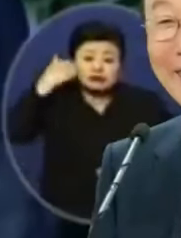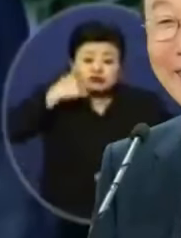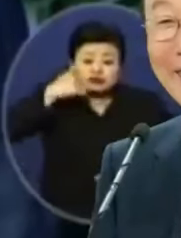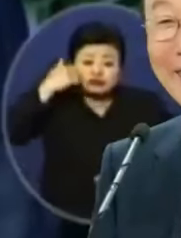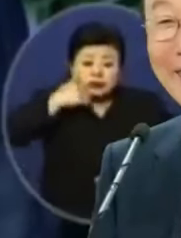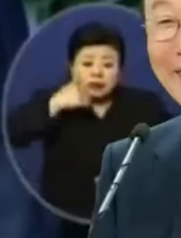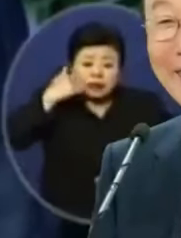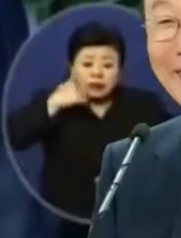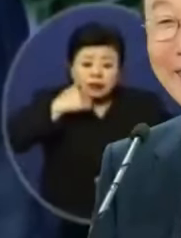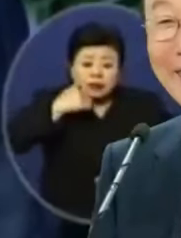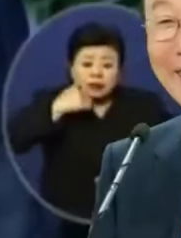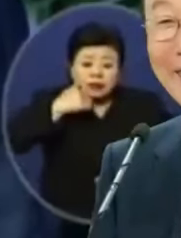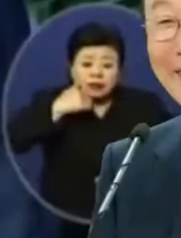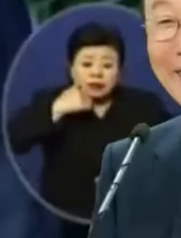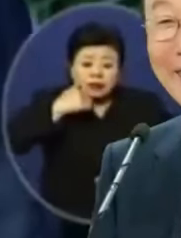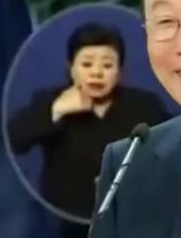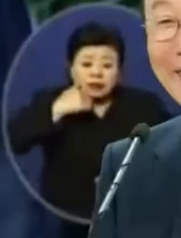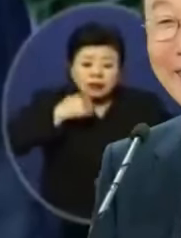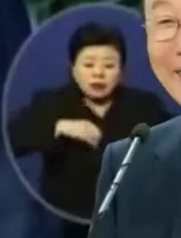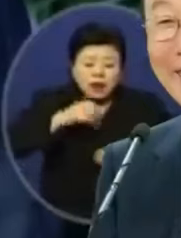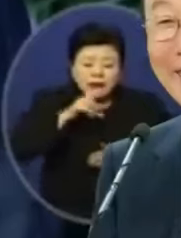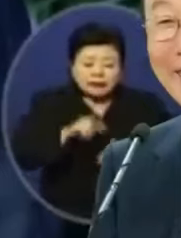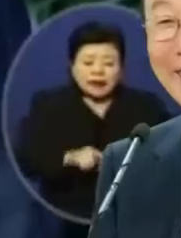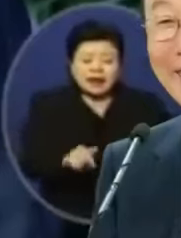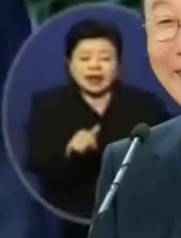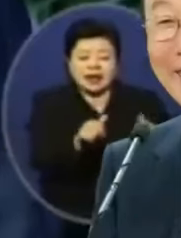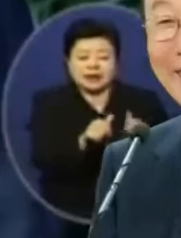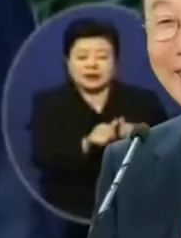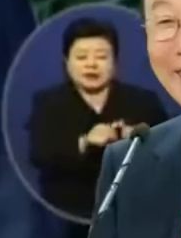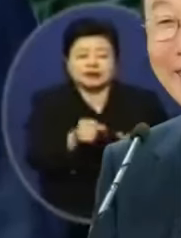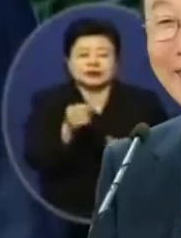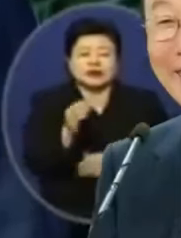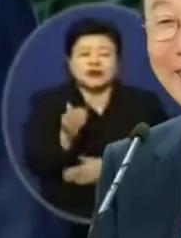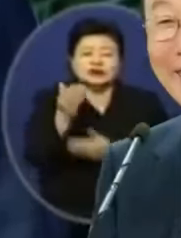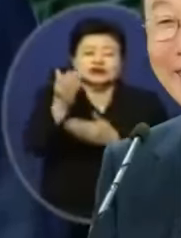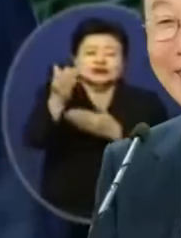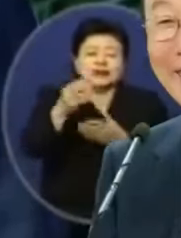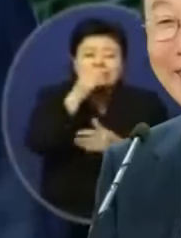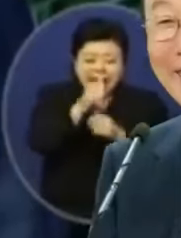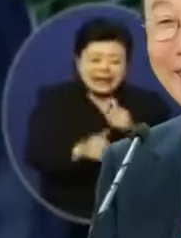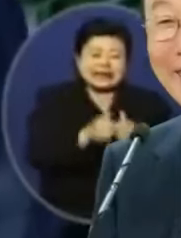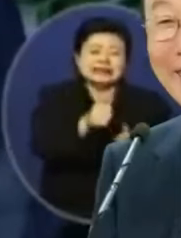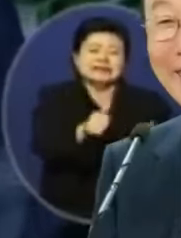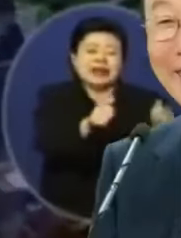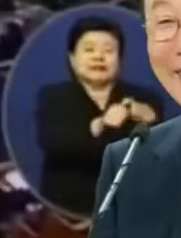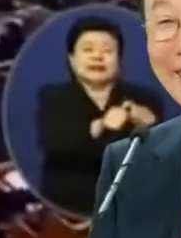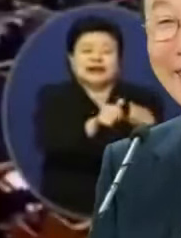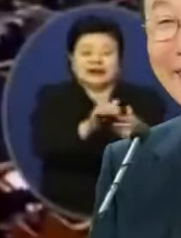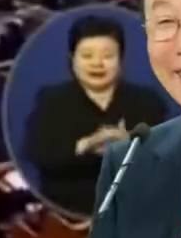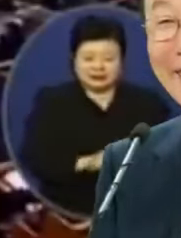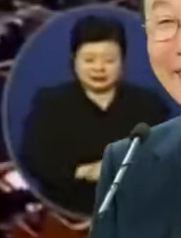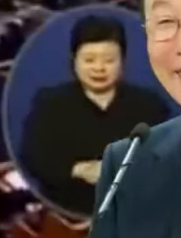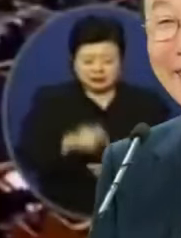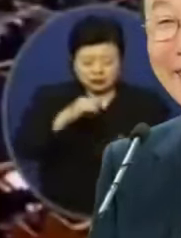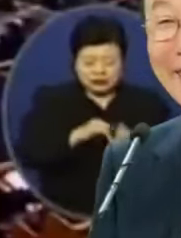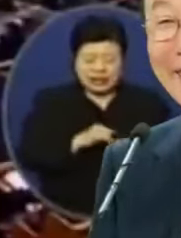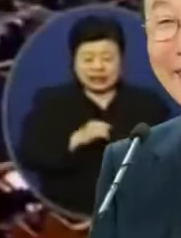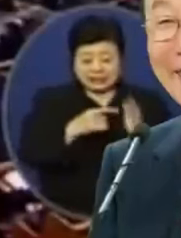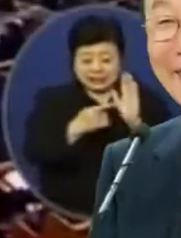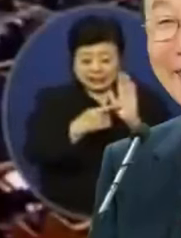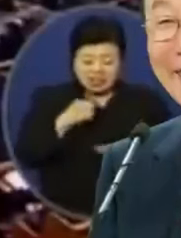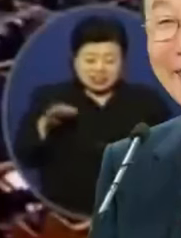누구겠습니까? 환난 때 내가 너와 같이 연대를 건지고 영화롭게 하라는 하나님이시겠지. 구약시대에